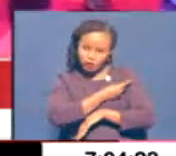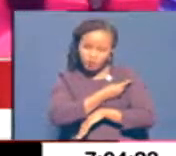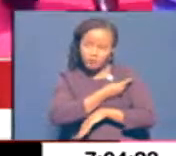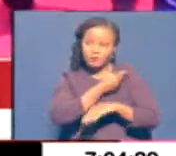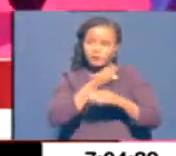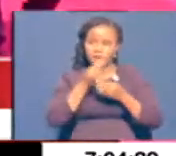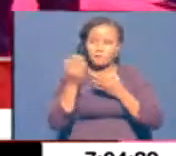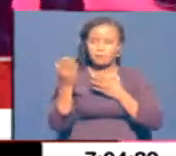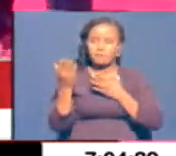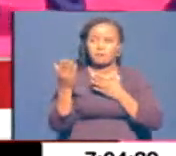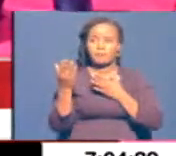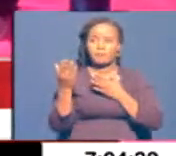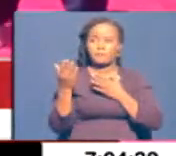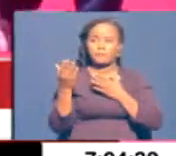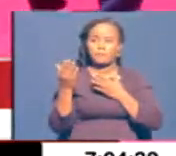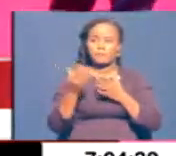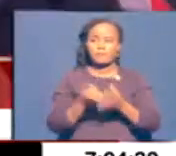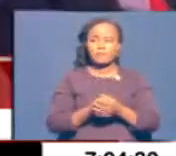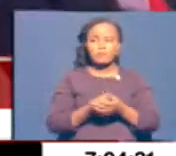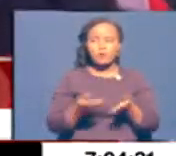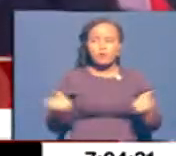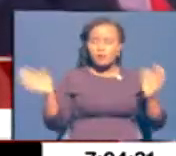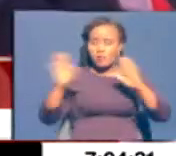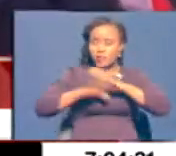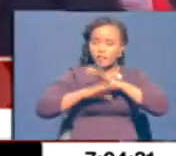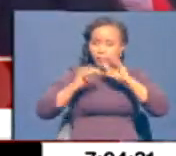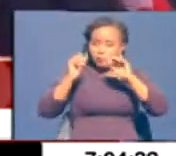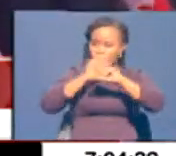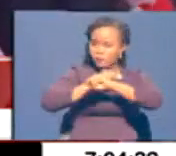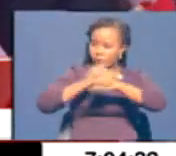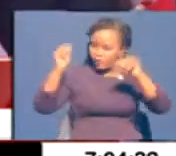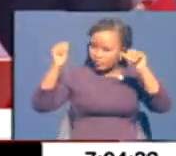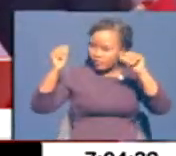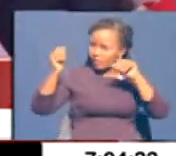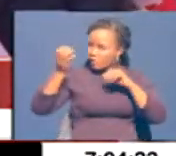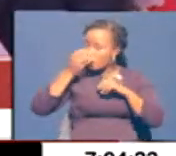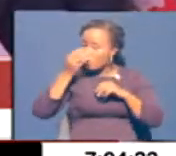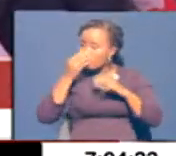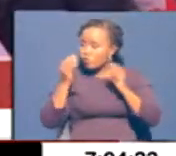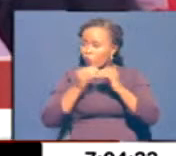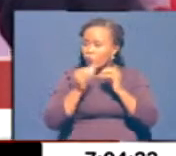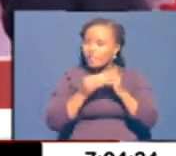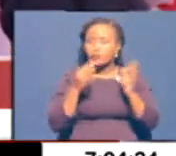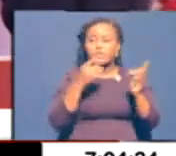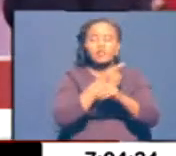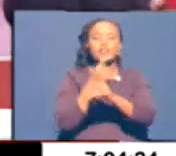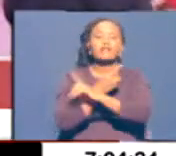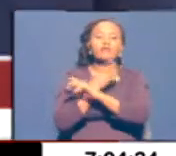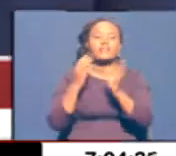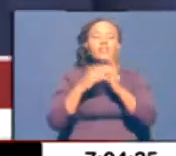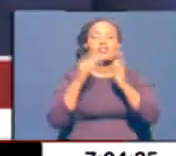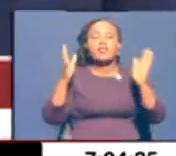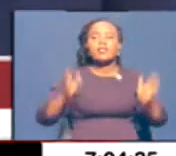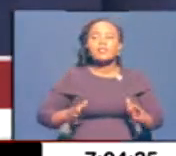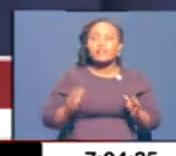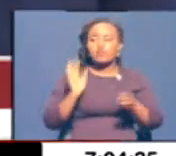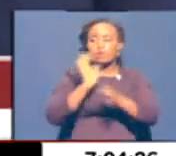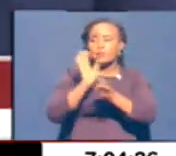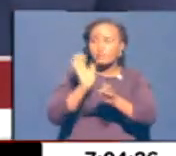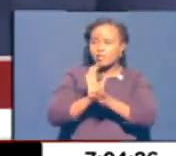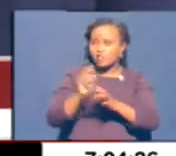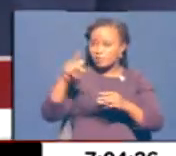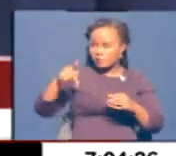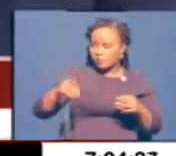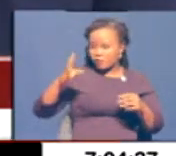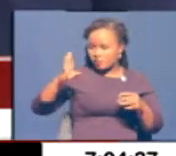Naibu wa Rais William Ruto alikutana na viongozi kadhaa wa kidini kutoka kanisa la Presbyterian katika